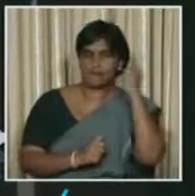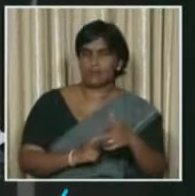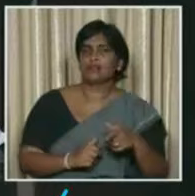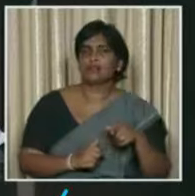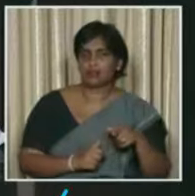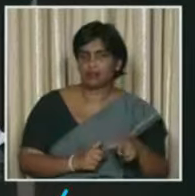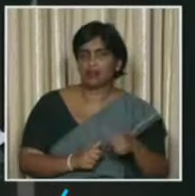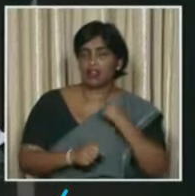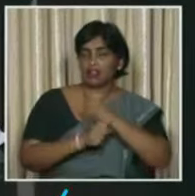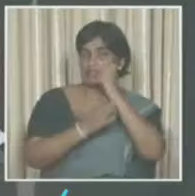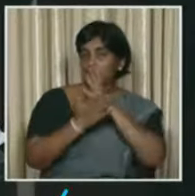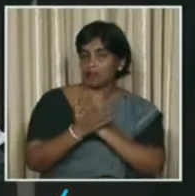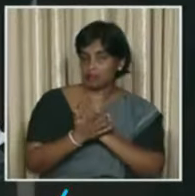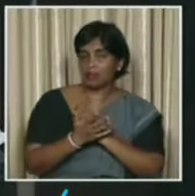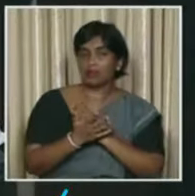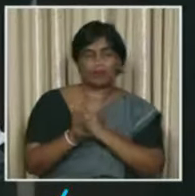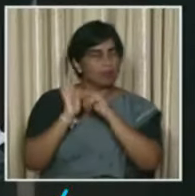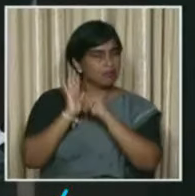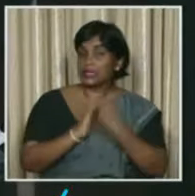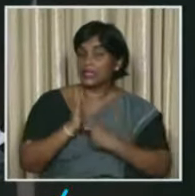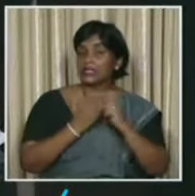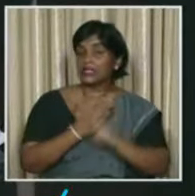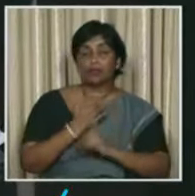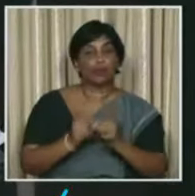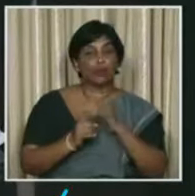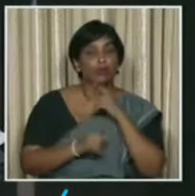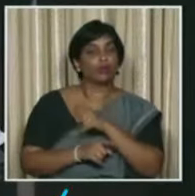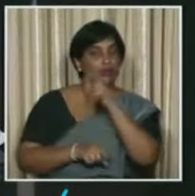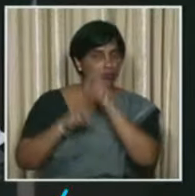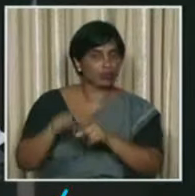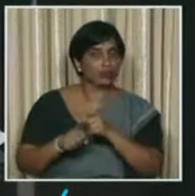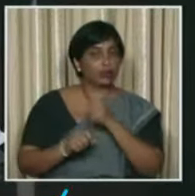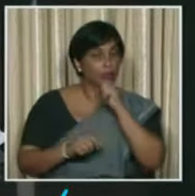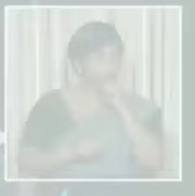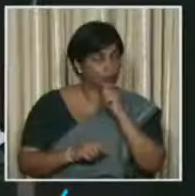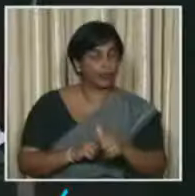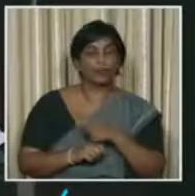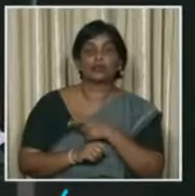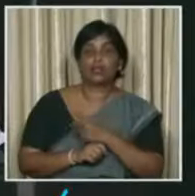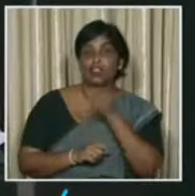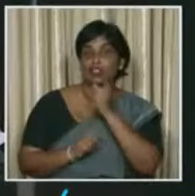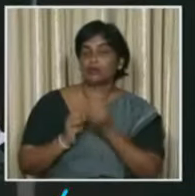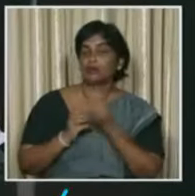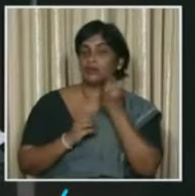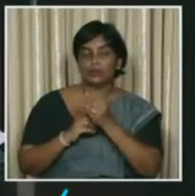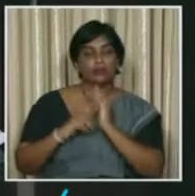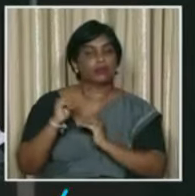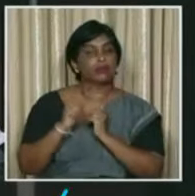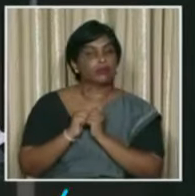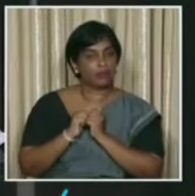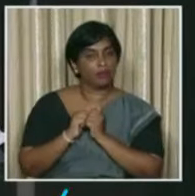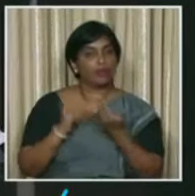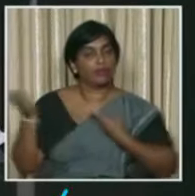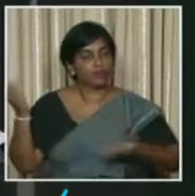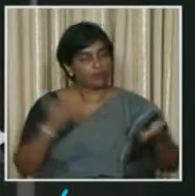තිබෙනවා. ආණ්ඩු ක්‍රම ව්‍යවස්ථාවට අපහාස කරලා තිබෙනවා. ඒ අයට නිත්‍යානුකූලව දඬුවම් කිරීමේ ක්‍රමවේදයකට